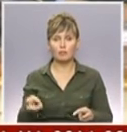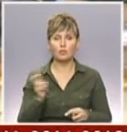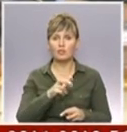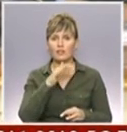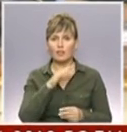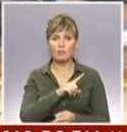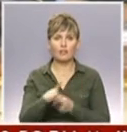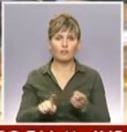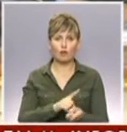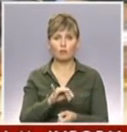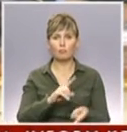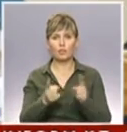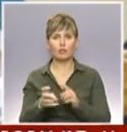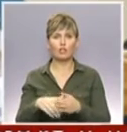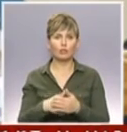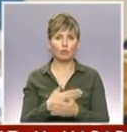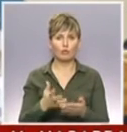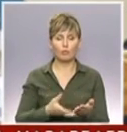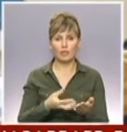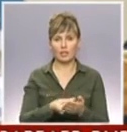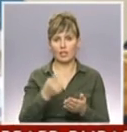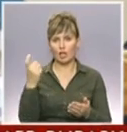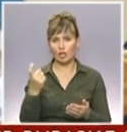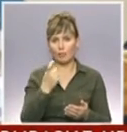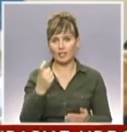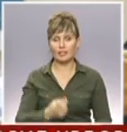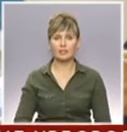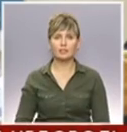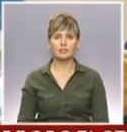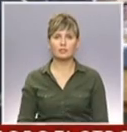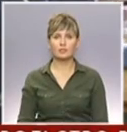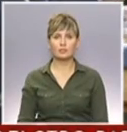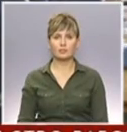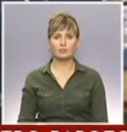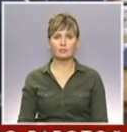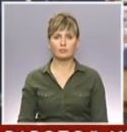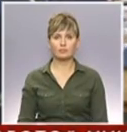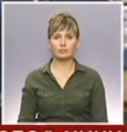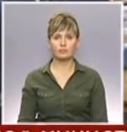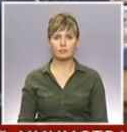время реформ и перехода на новый уклад экономики. Амина Абдрахманова, Бауыржан Кажаканов, телеканал Алматы.